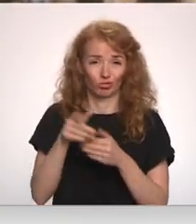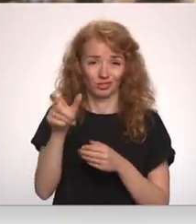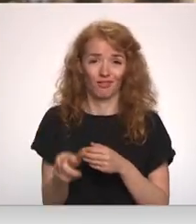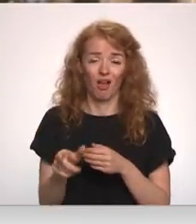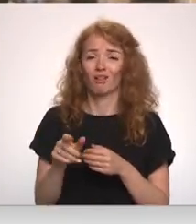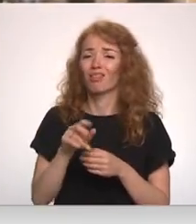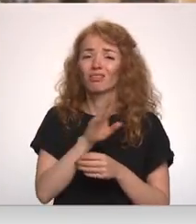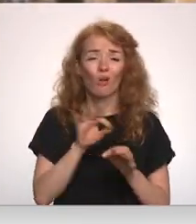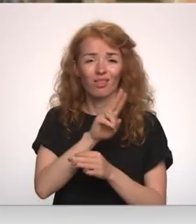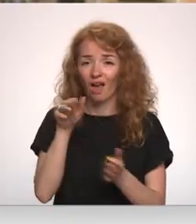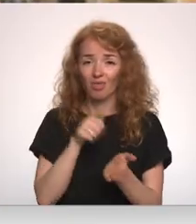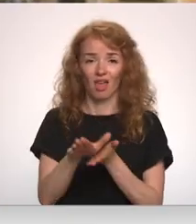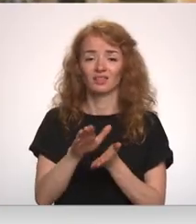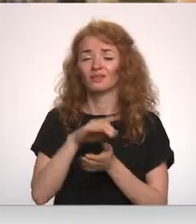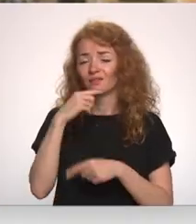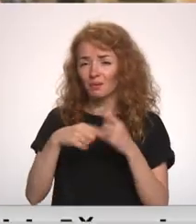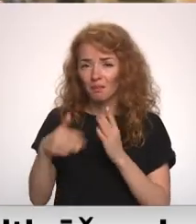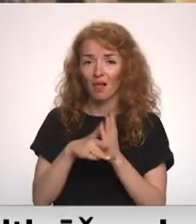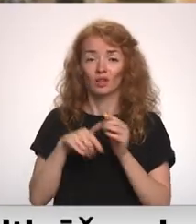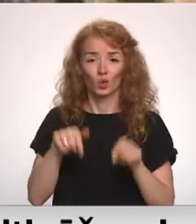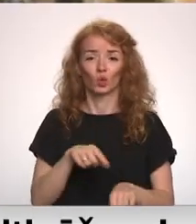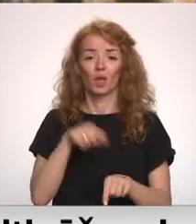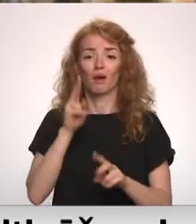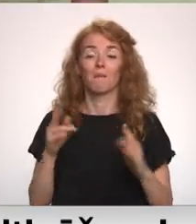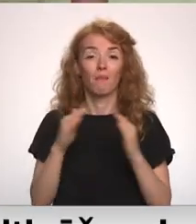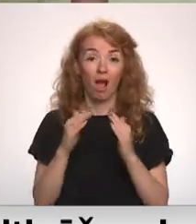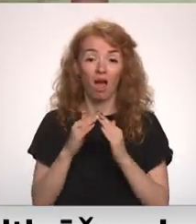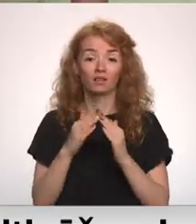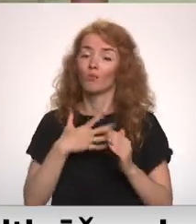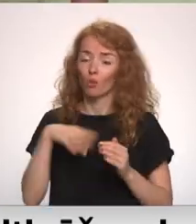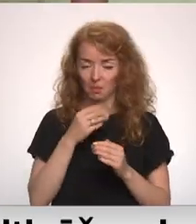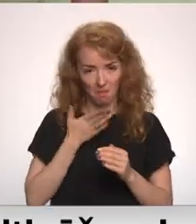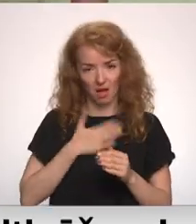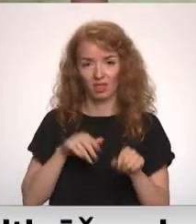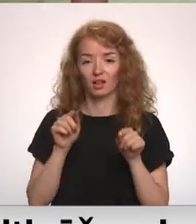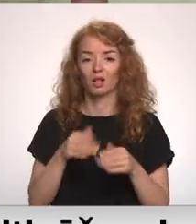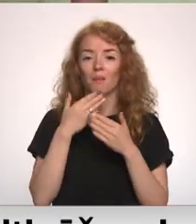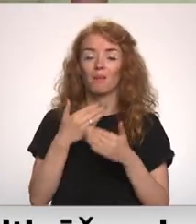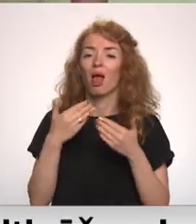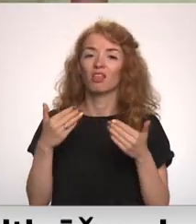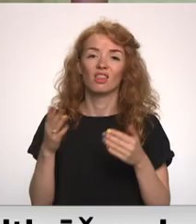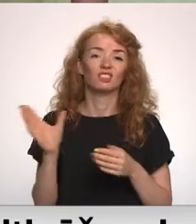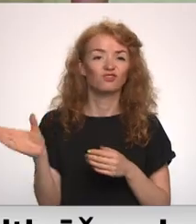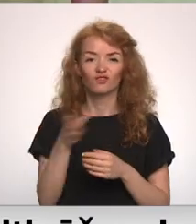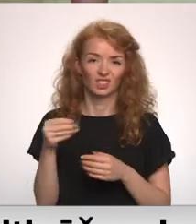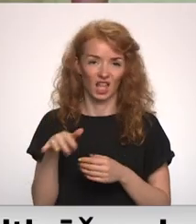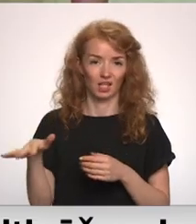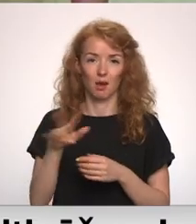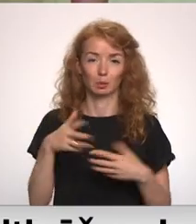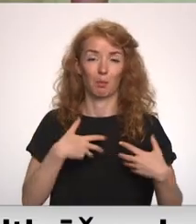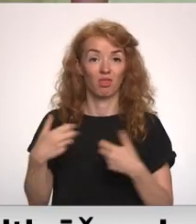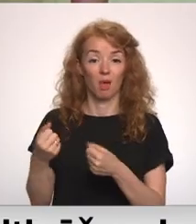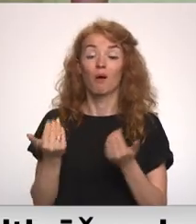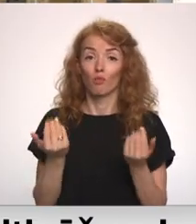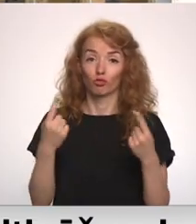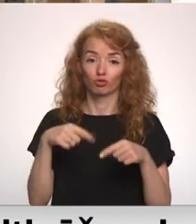ļoti palīdzēja, mēs jutāmies kā mājās. Mums šeit ļoti patika, paldies Ritai, Viktoram, Inesei, Anitei, visai ģimenei. Šobrīd